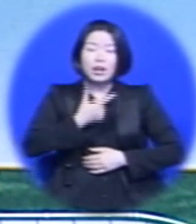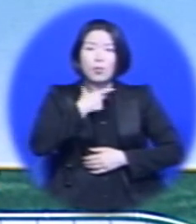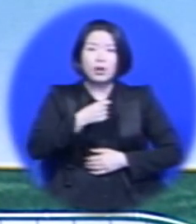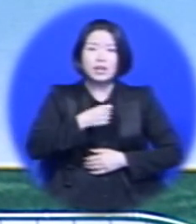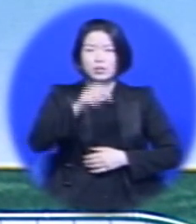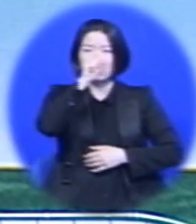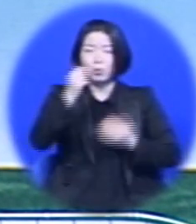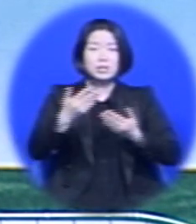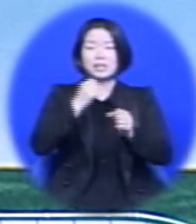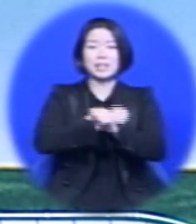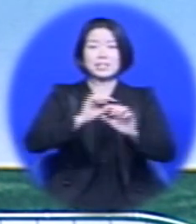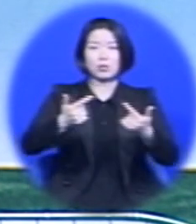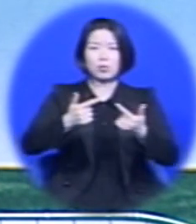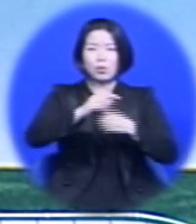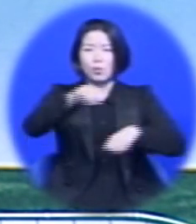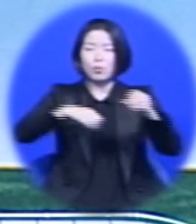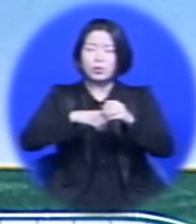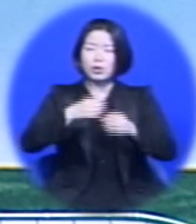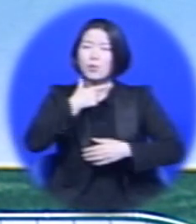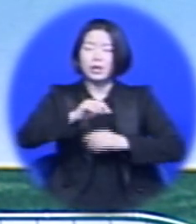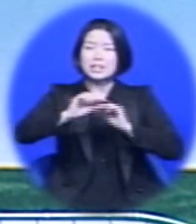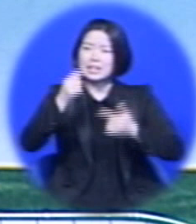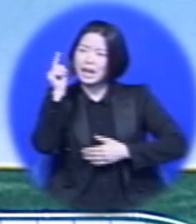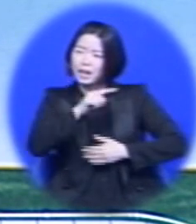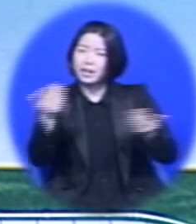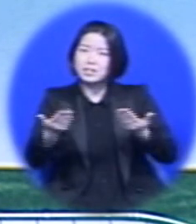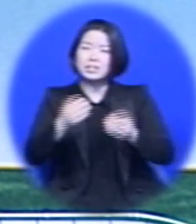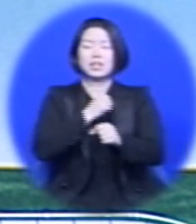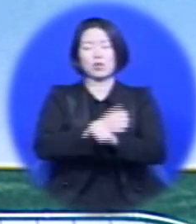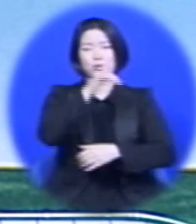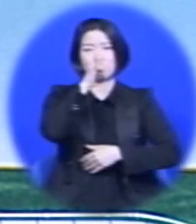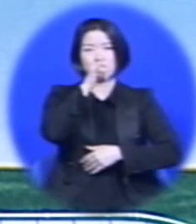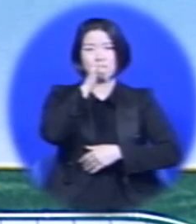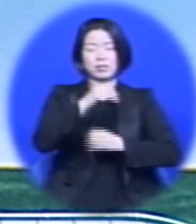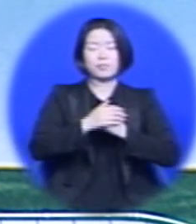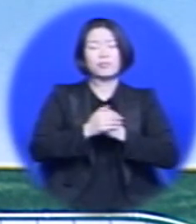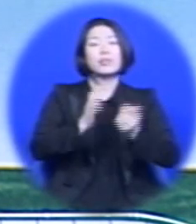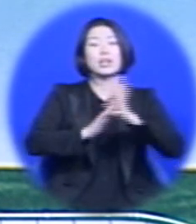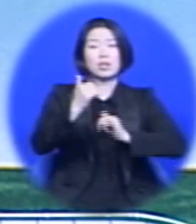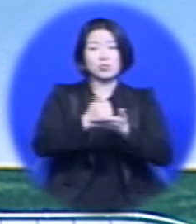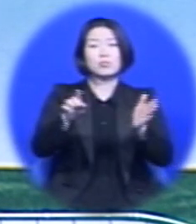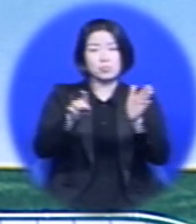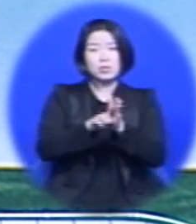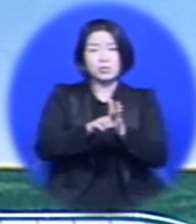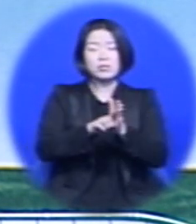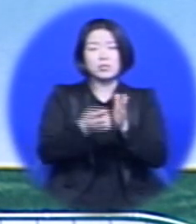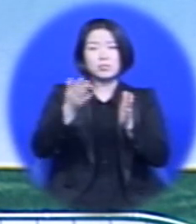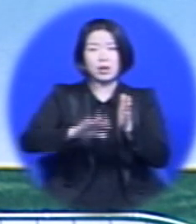하지 않고 도리어 원하지 않는 악한 일을 합니다 예수를 믿는데도 그렇다는